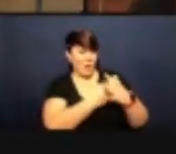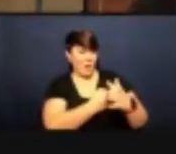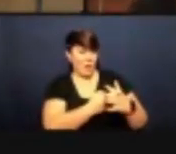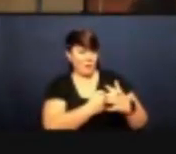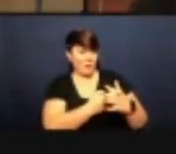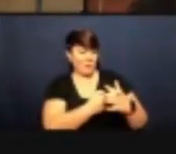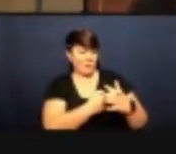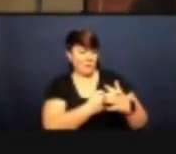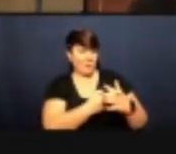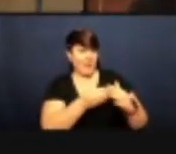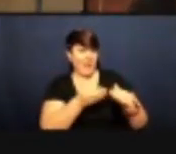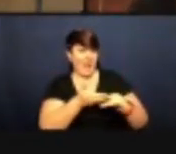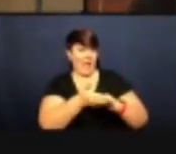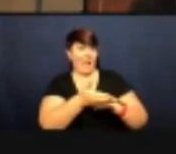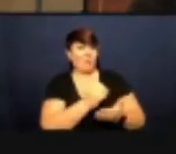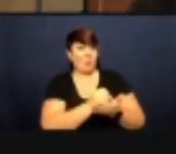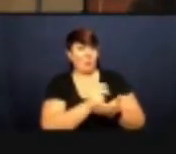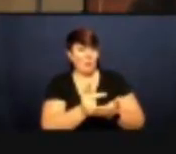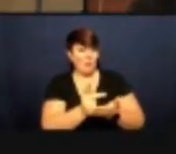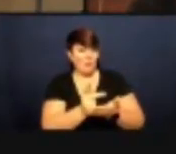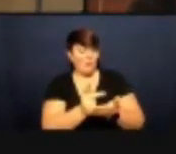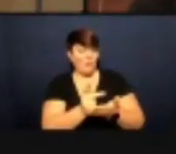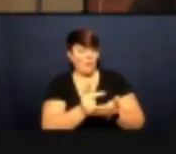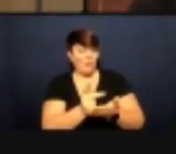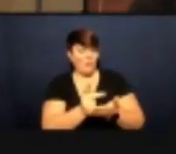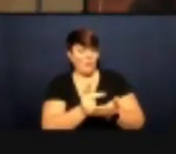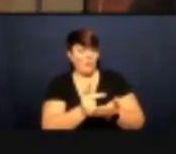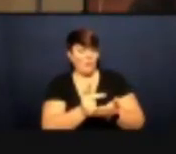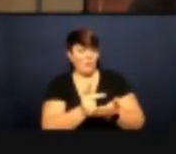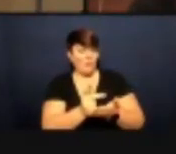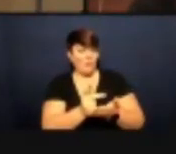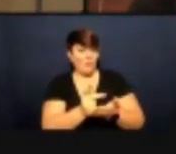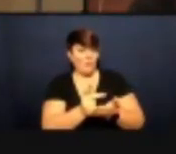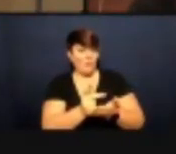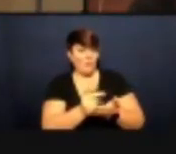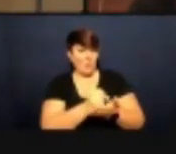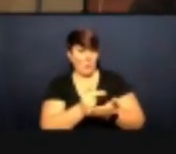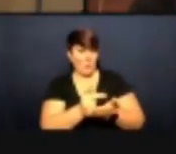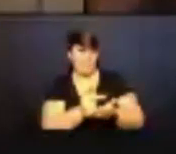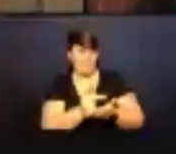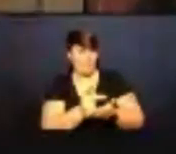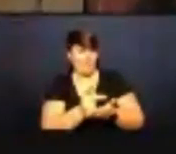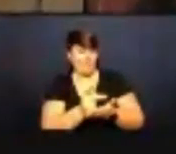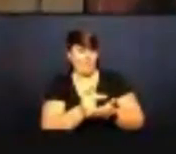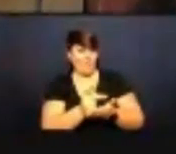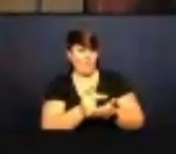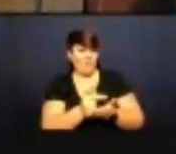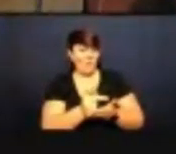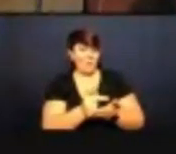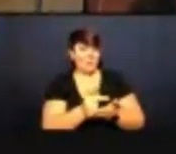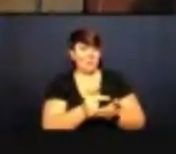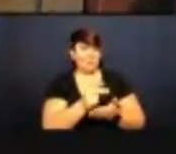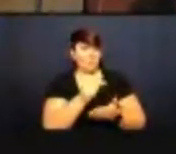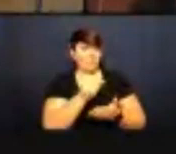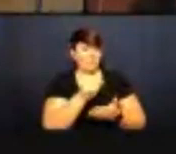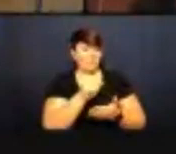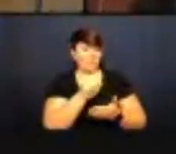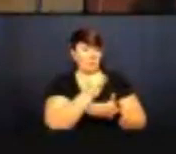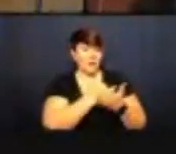tuna maelezo kamili kuhusu wakati ambapo kazi hii itaanza?